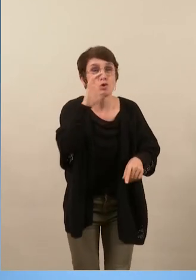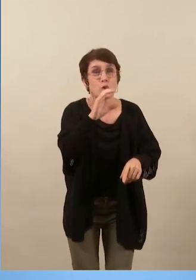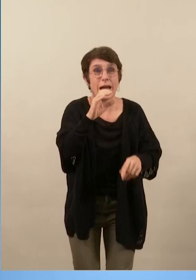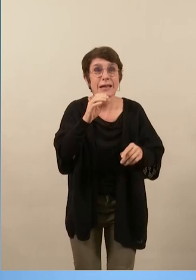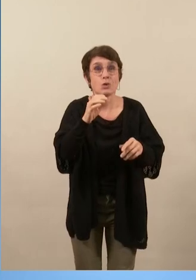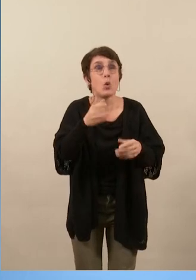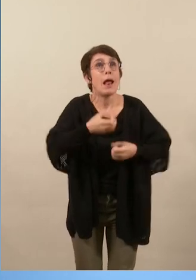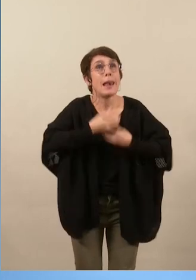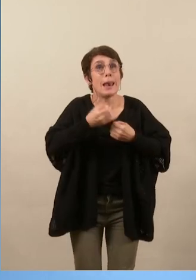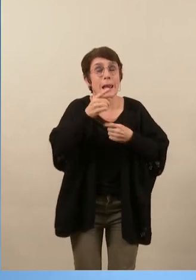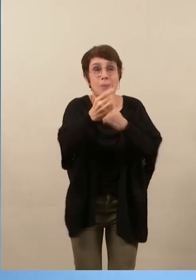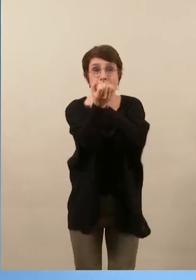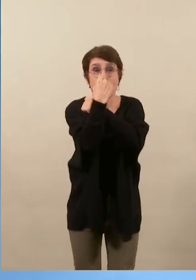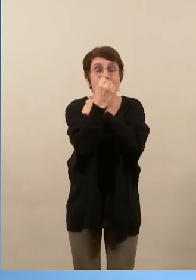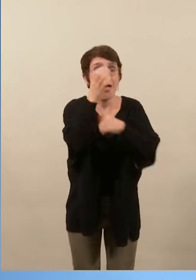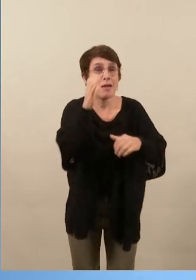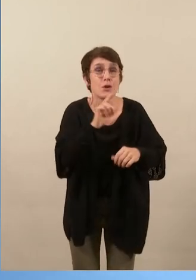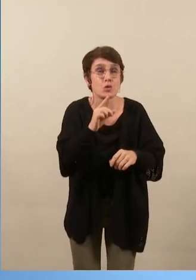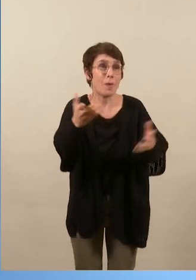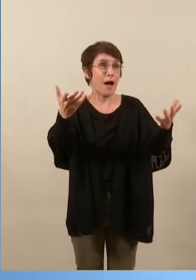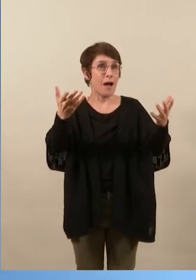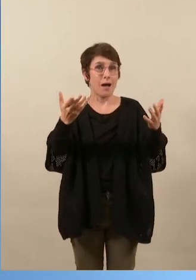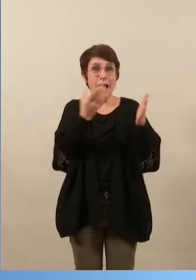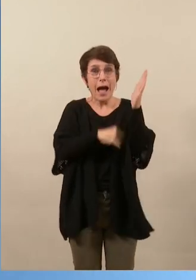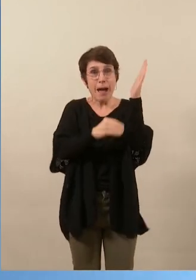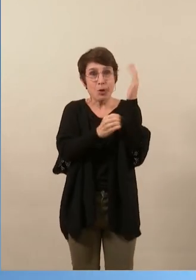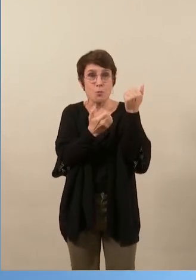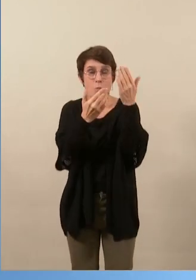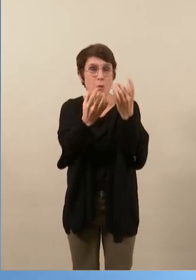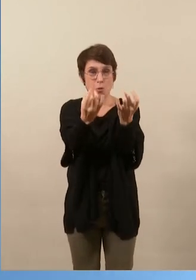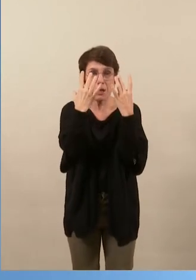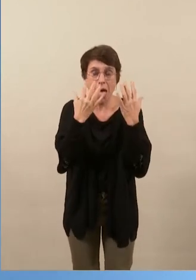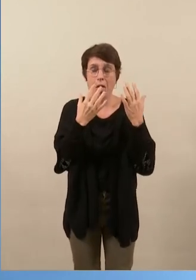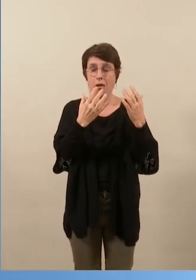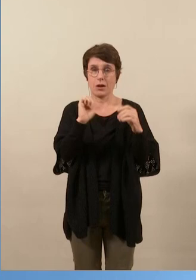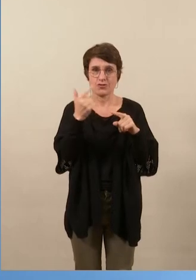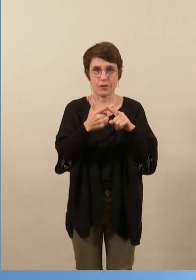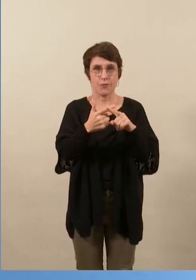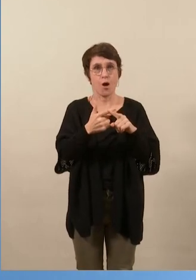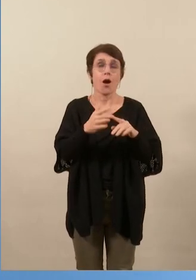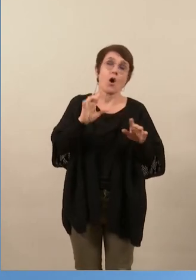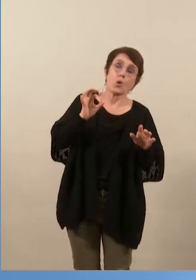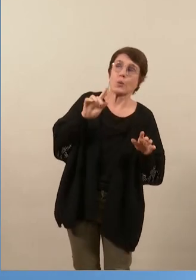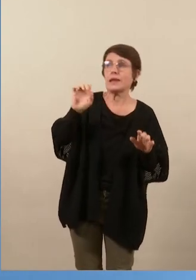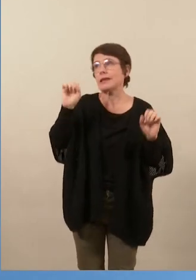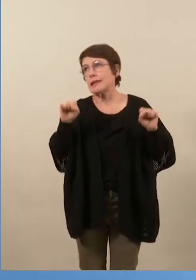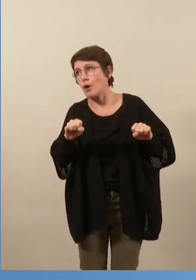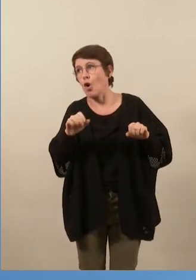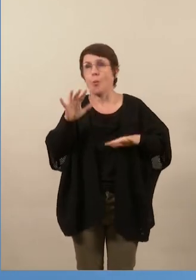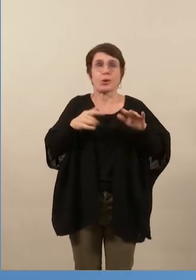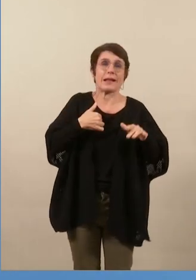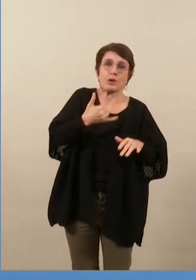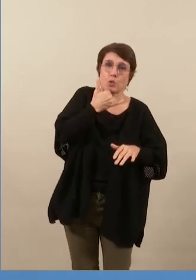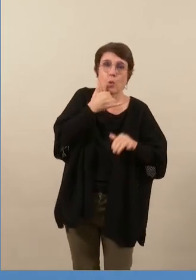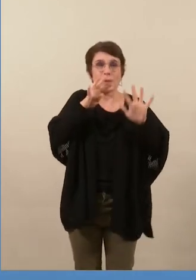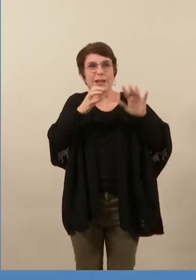jamais rien jamais aucun de vos amendements jamais une ligne de ce que vous dites de ce que vous pensez on comprend qu'on est faux à 90 % mais on